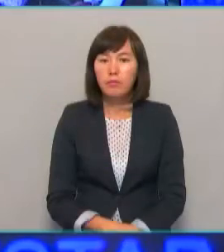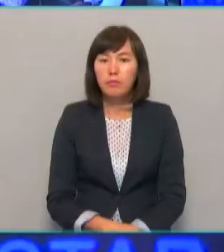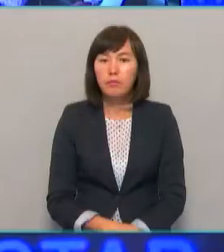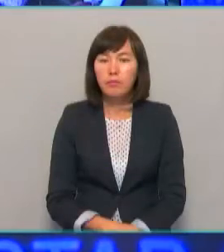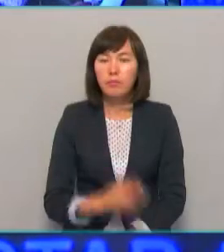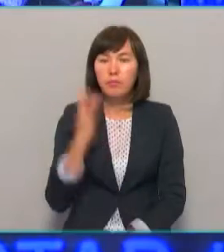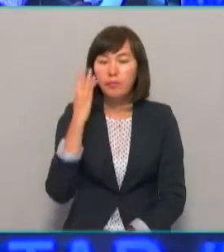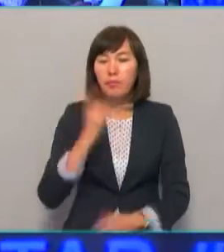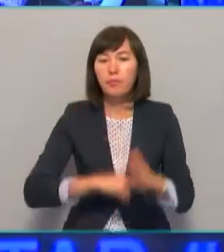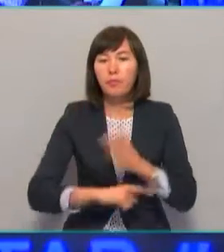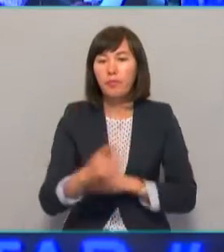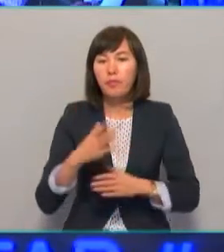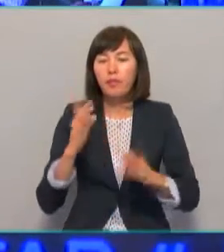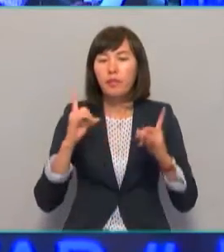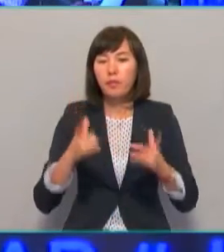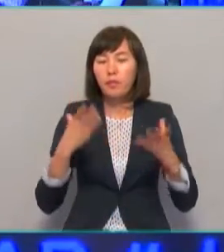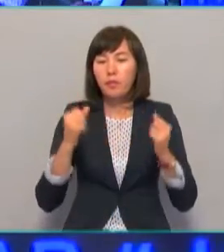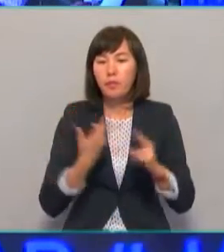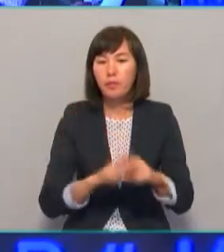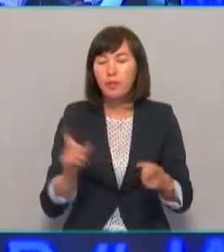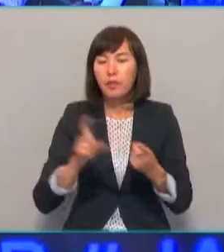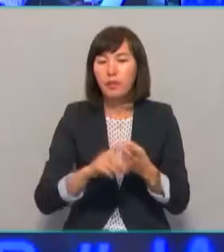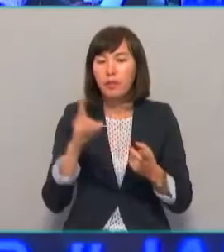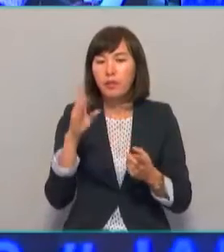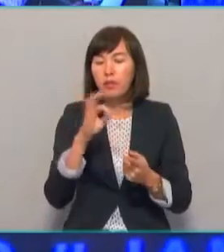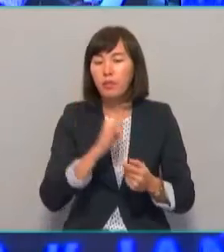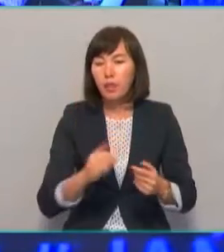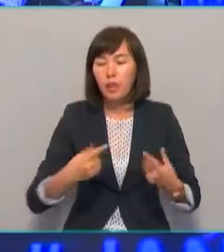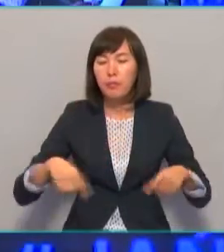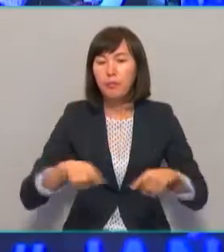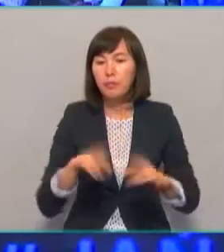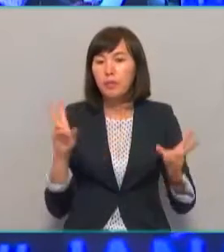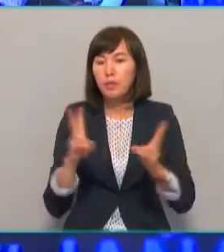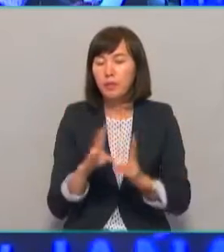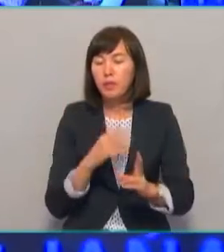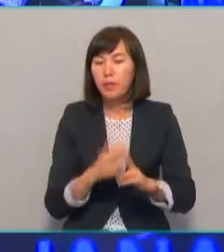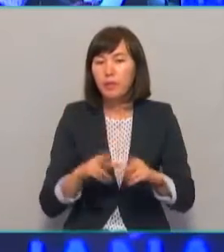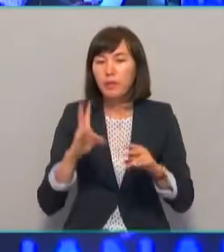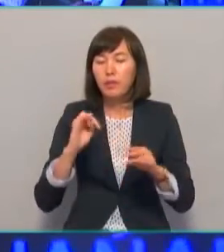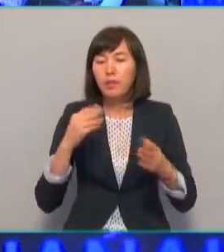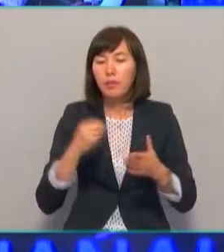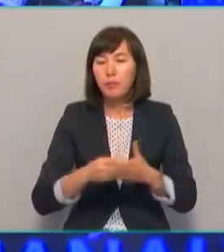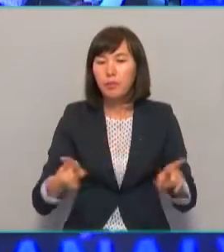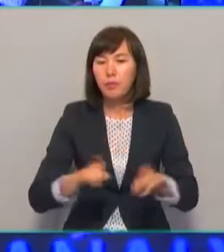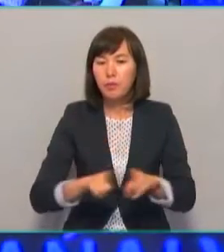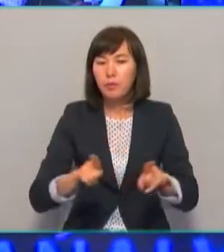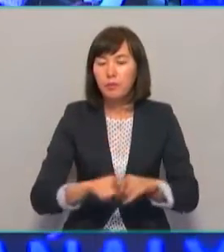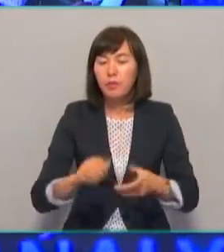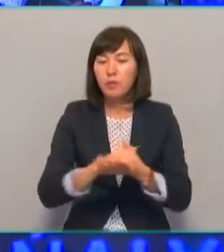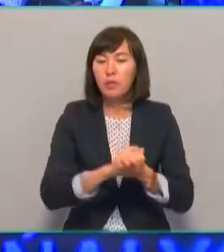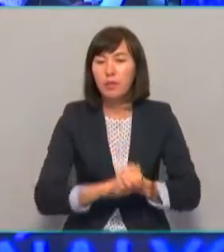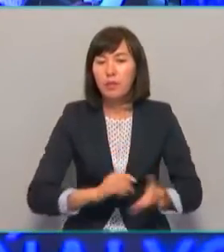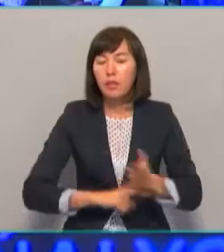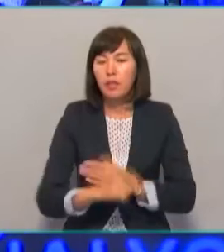Бүгін тұрақтылықтың іргетасы рухани келісім күні. Соған орай Кентау қаласында дөңгелек үстел өтті. Онда ұлттық құндылық насихатталып, татулықты